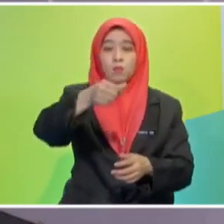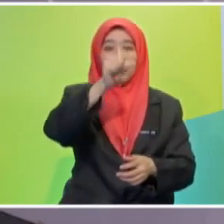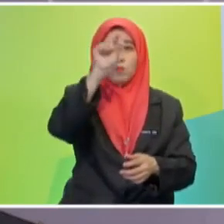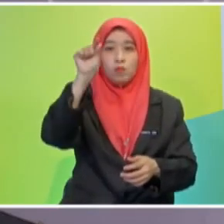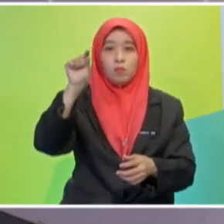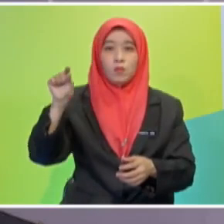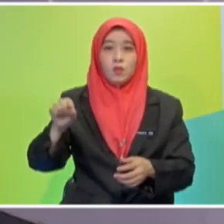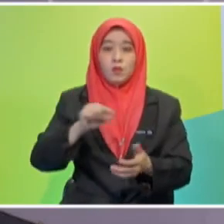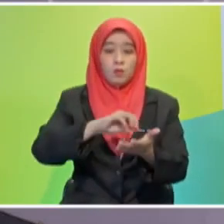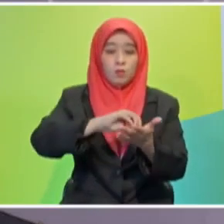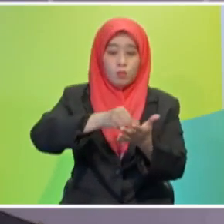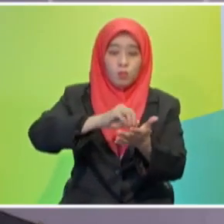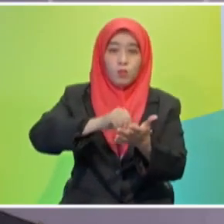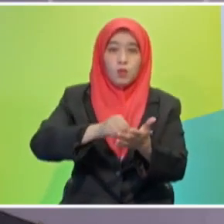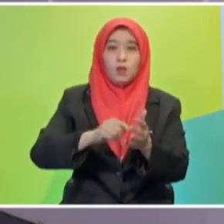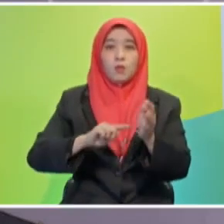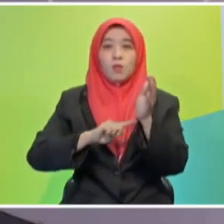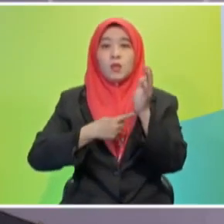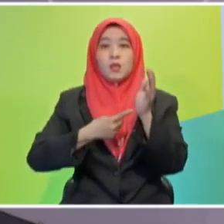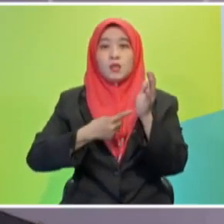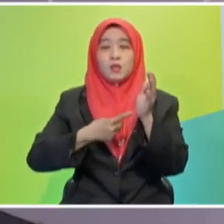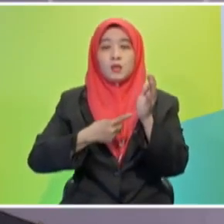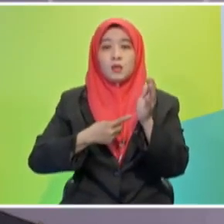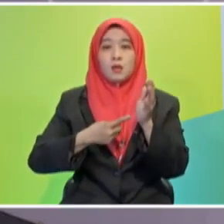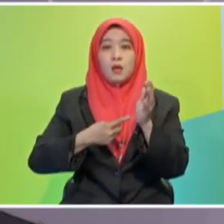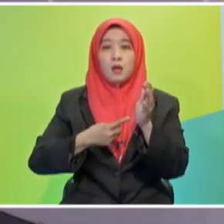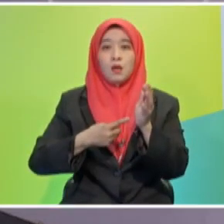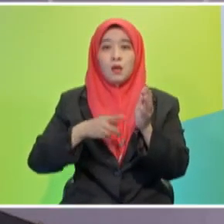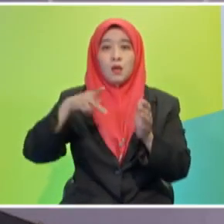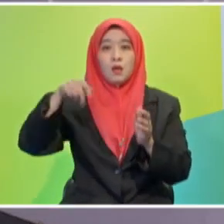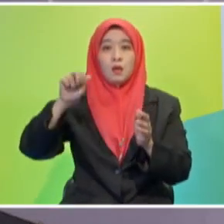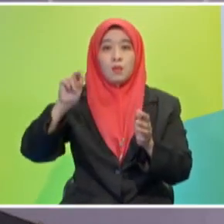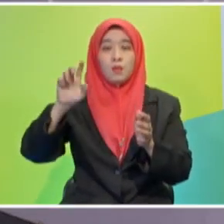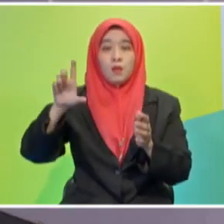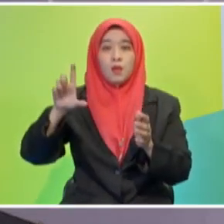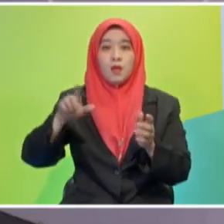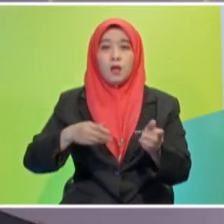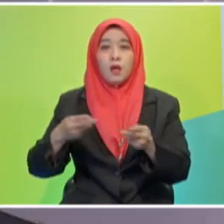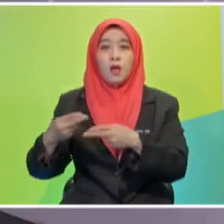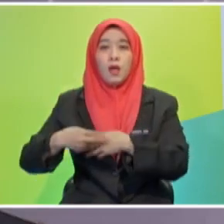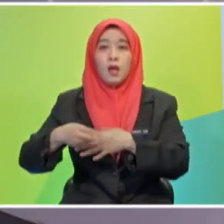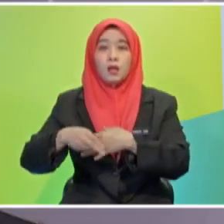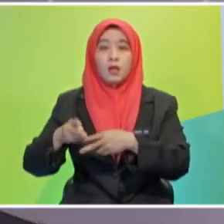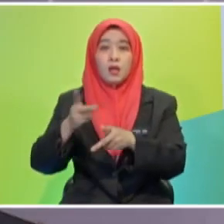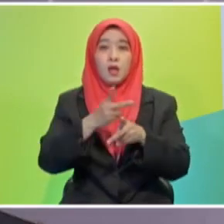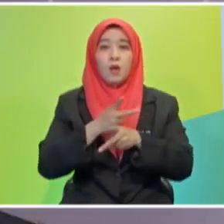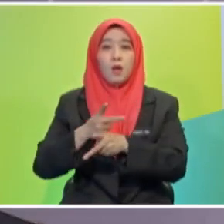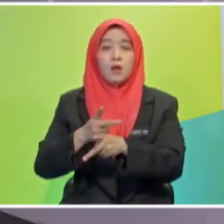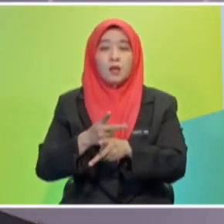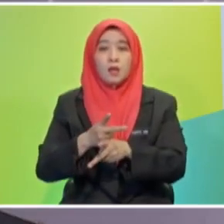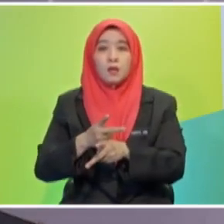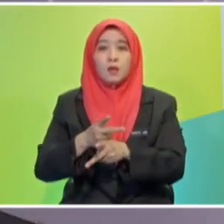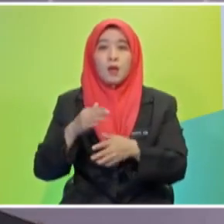kawalan menghantar arahan kepada motor dan sensor keseimbangan